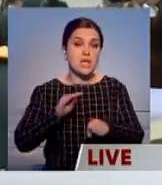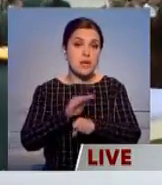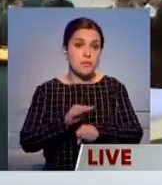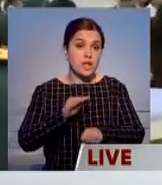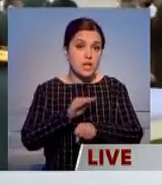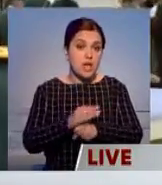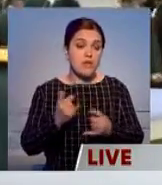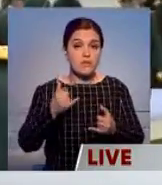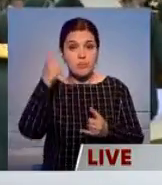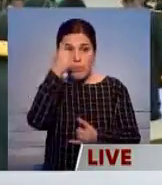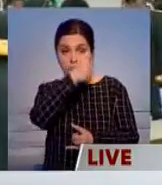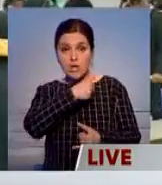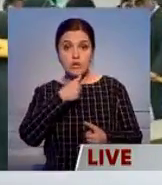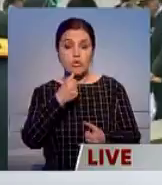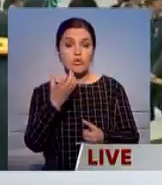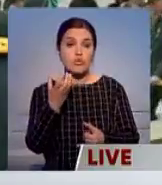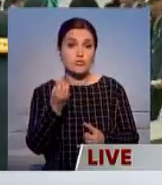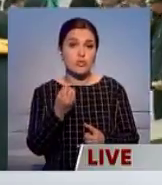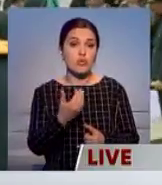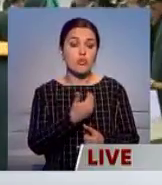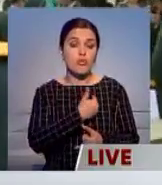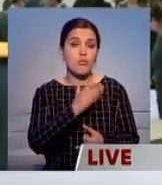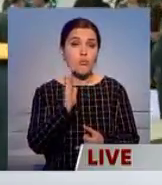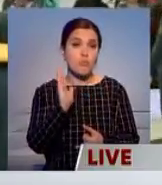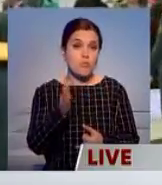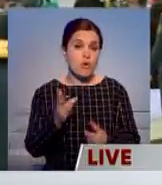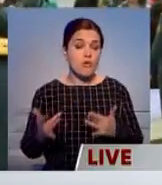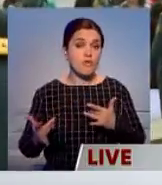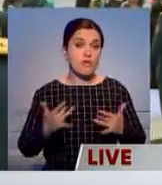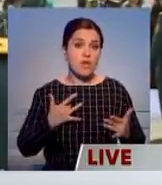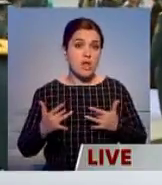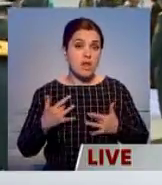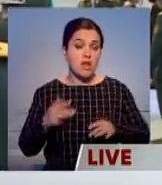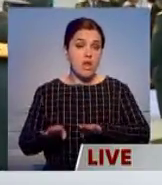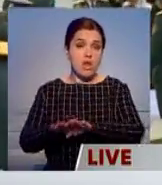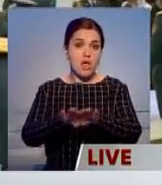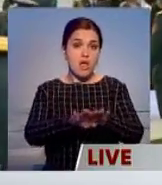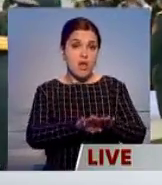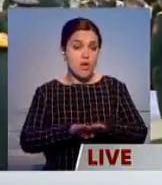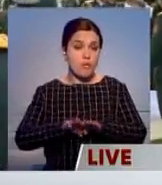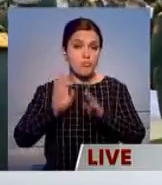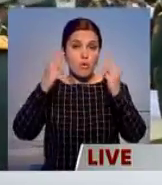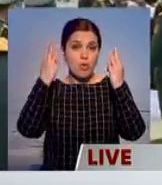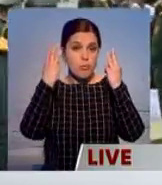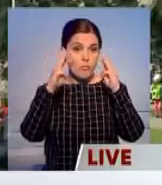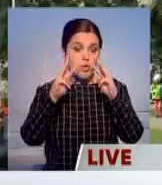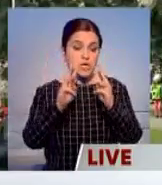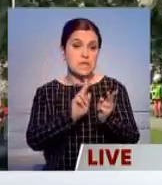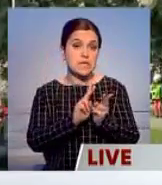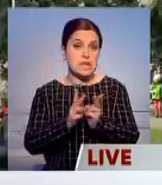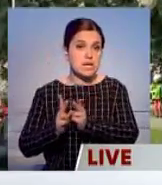году мы решили показать еще флешмоб. После, получается, вальса у нас будет модный танец.